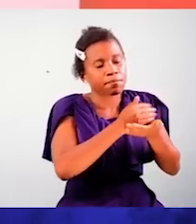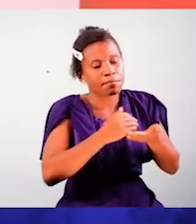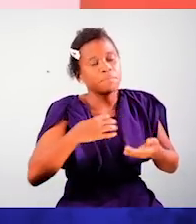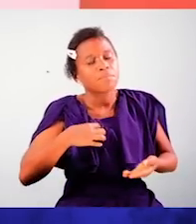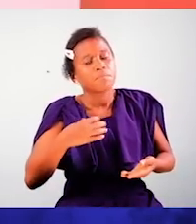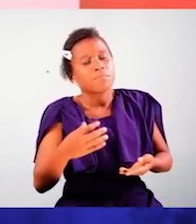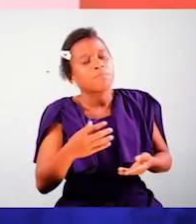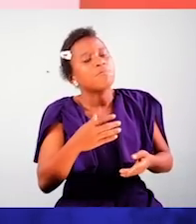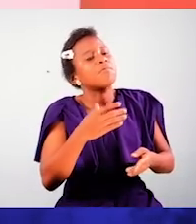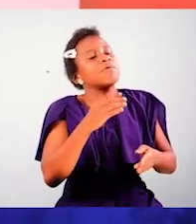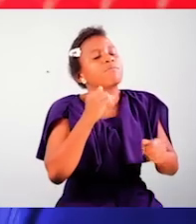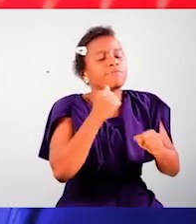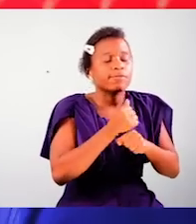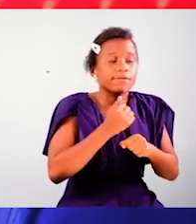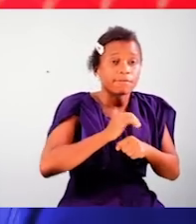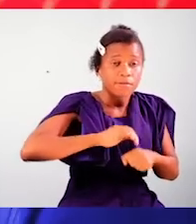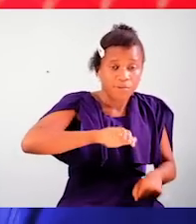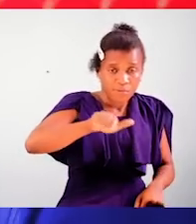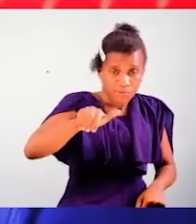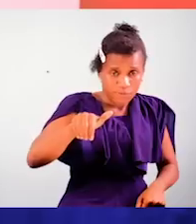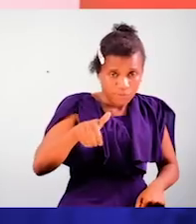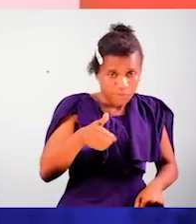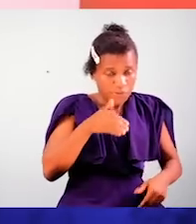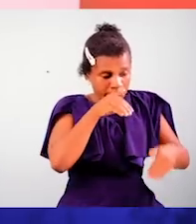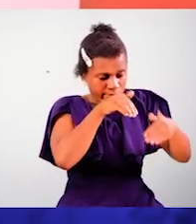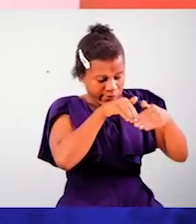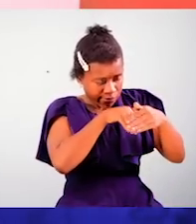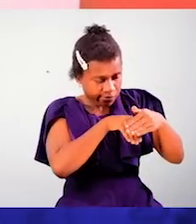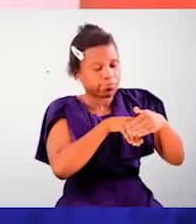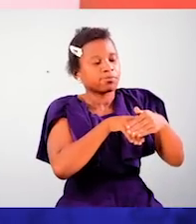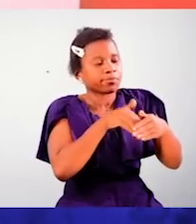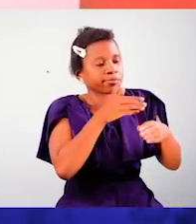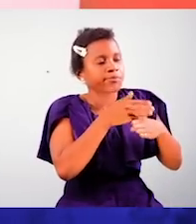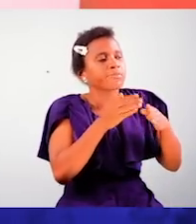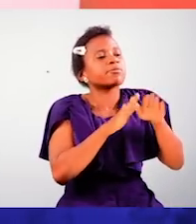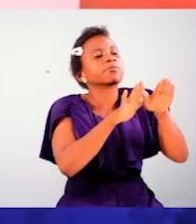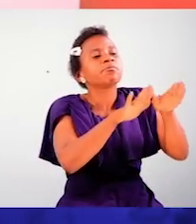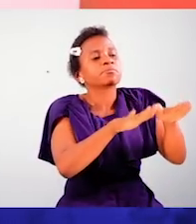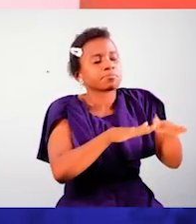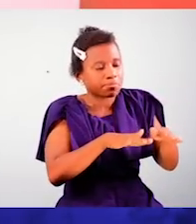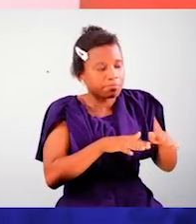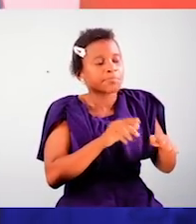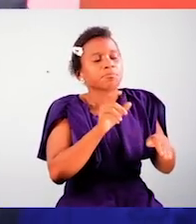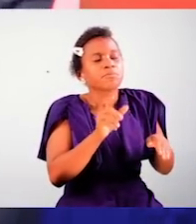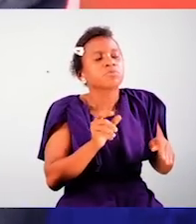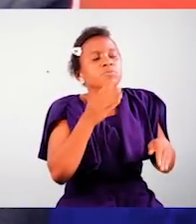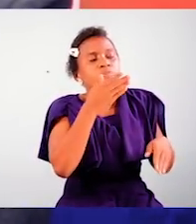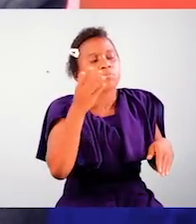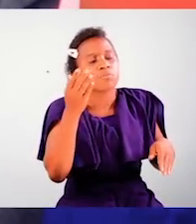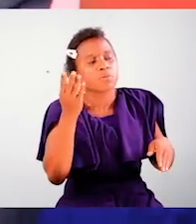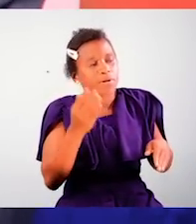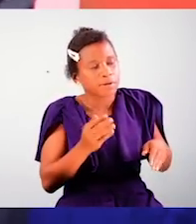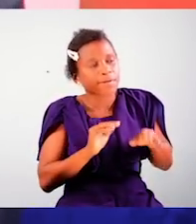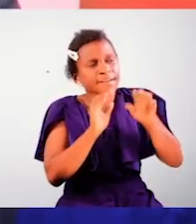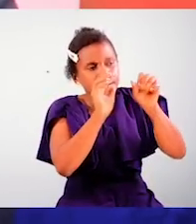nakushukuru sana. Nashukuru sana. Asante sana wakili. Asante sana. Naomba tumalize kwa kukupa tu taarifa kutoka Uganda kule nako. Wakati sisi tukijadili